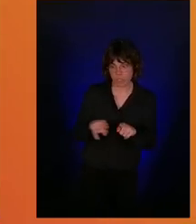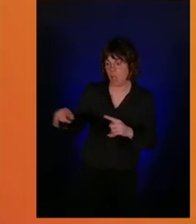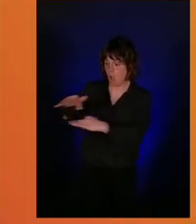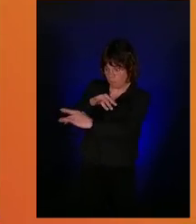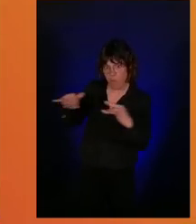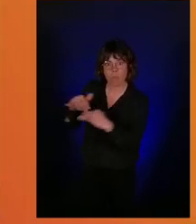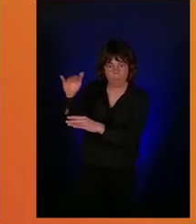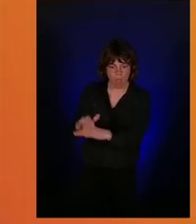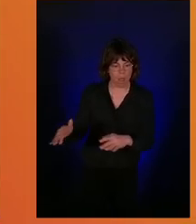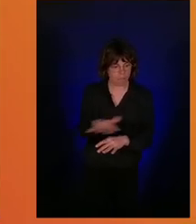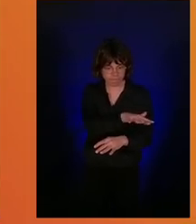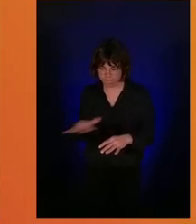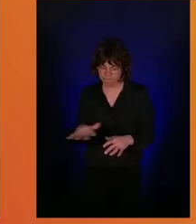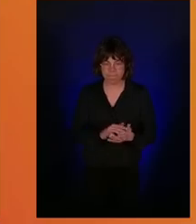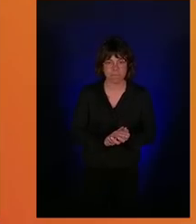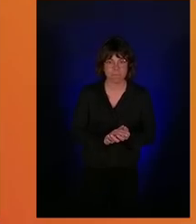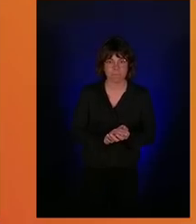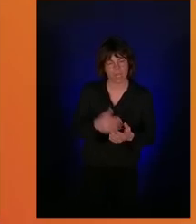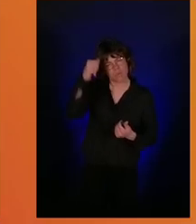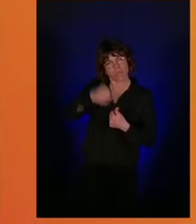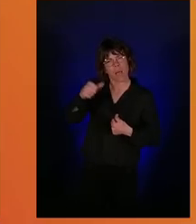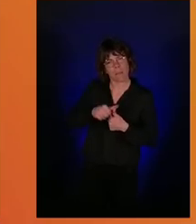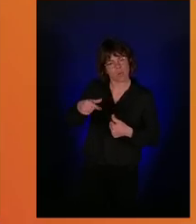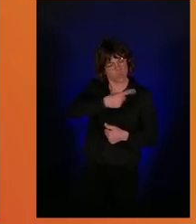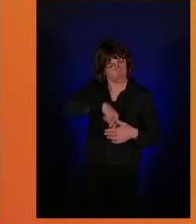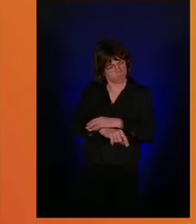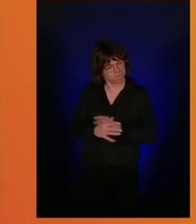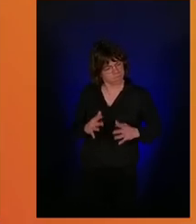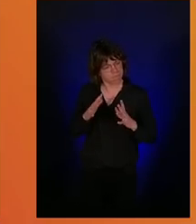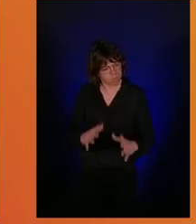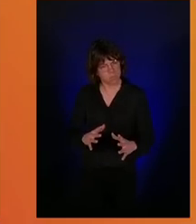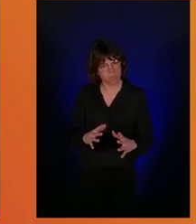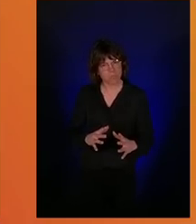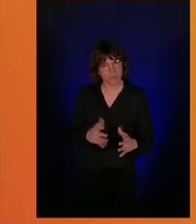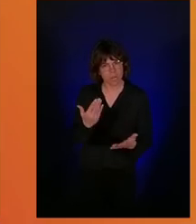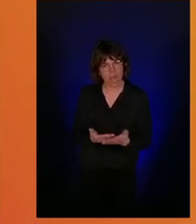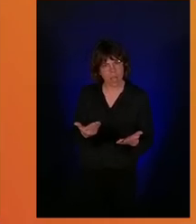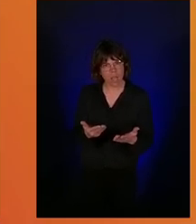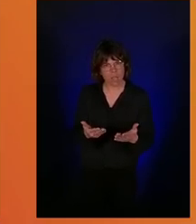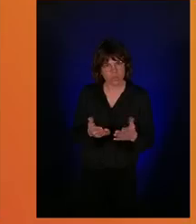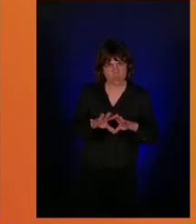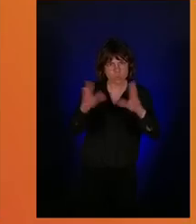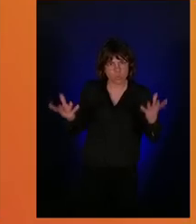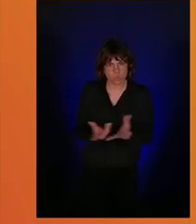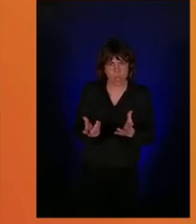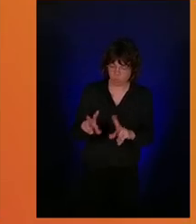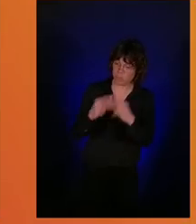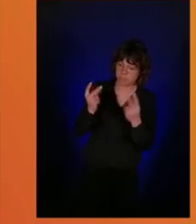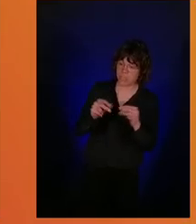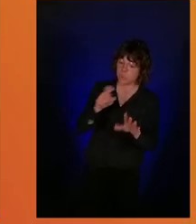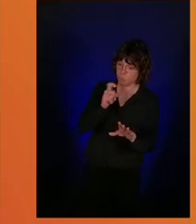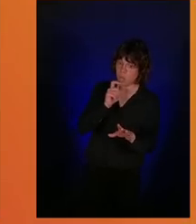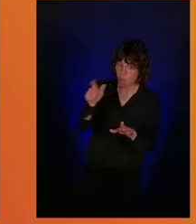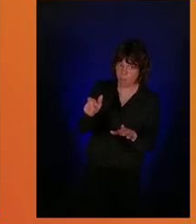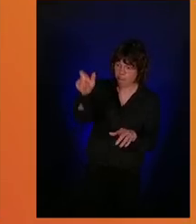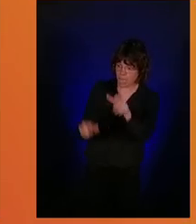environnementale. C'est ce qu'il faut retenir de notre implication dans PJC, et les papes chapes l'ont très bien développé tout à